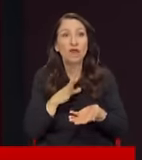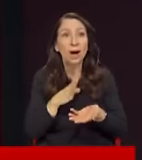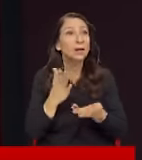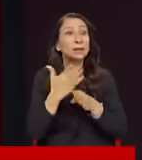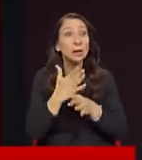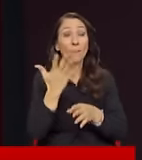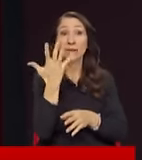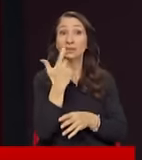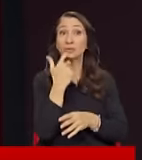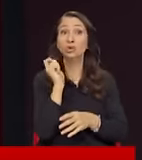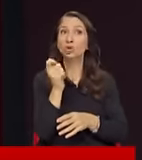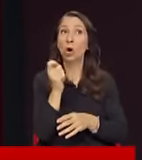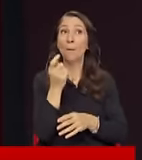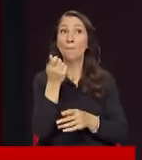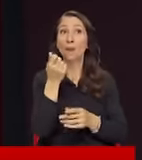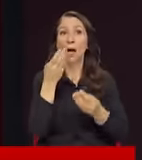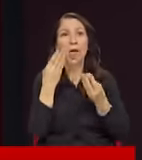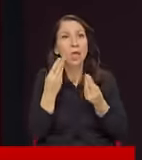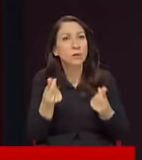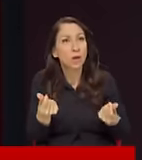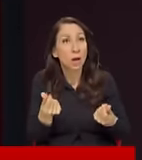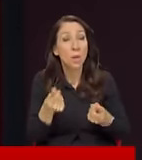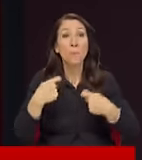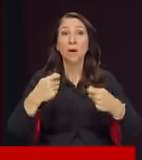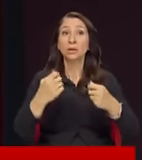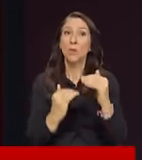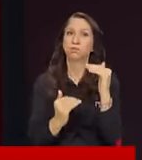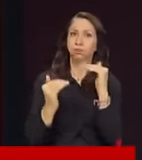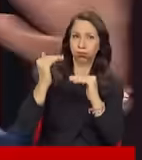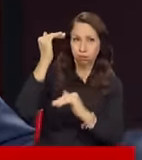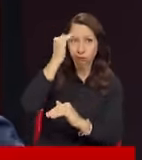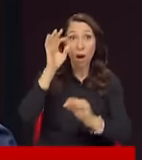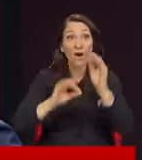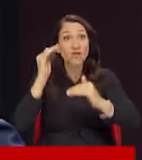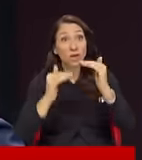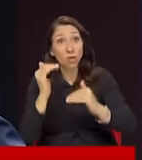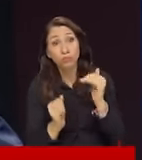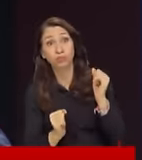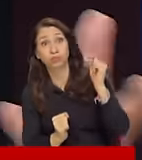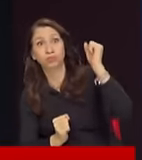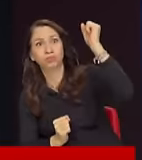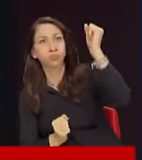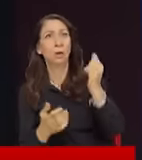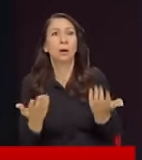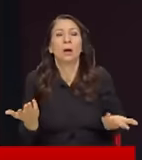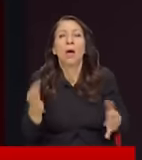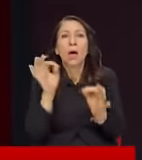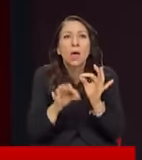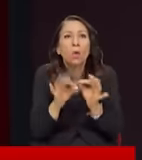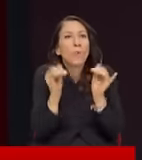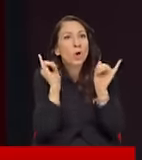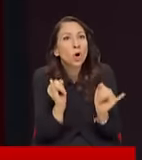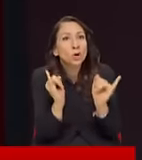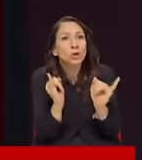Çünkü zor bir 5 yıl geçirdik. Paramız eridi. Maliyetler çok çıktı. Enflasyon şişmiş durumda. Ekonomi